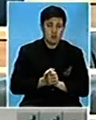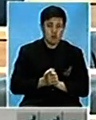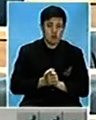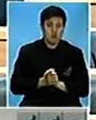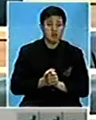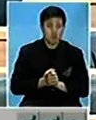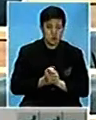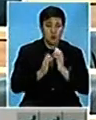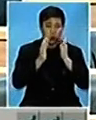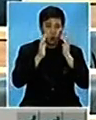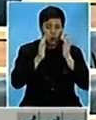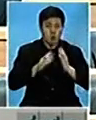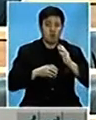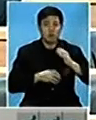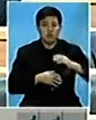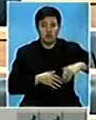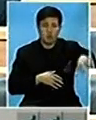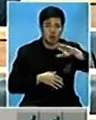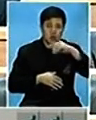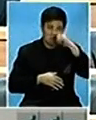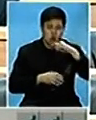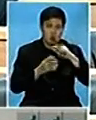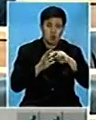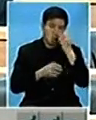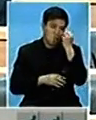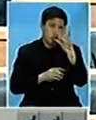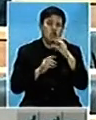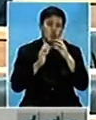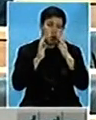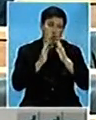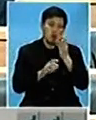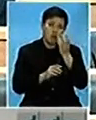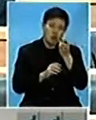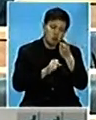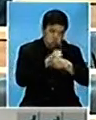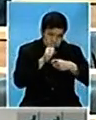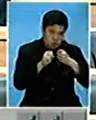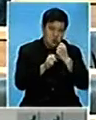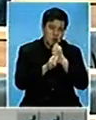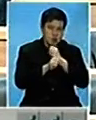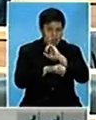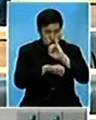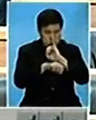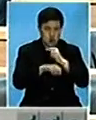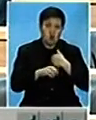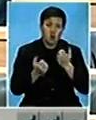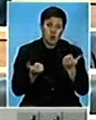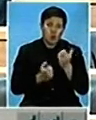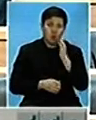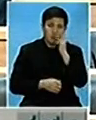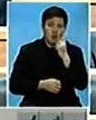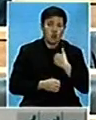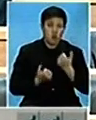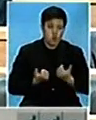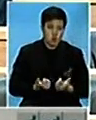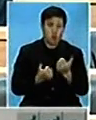พี่น้องประชาชนคนไทยส่วนใหญ่คือกระดูกสันหลังของชาติเป็นคนทำไร่ทำนาผมเป็นลูกชาวนาครับเป็น